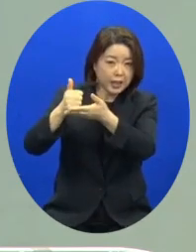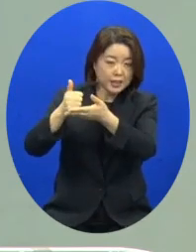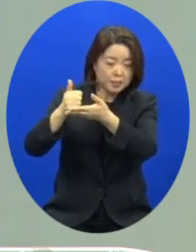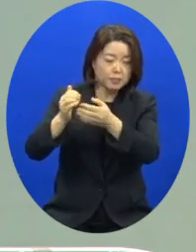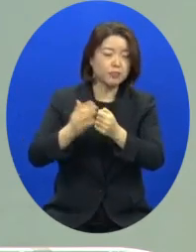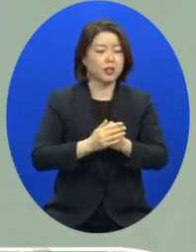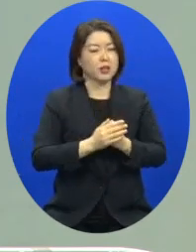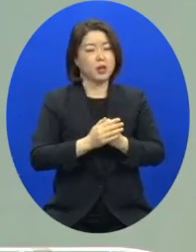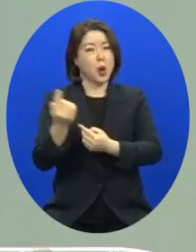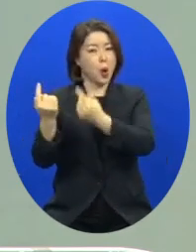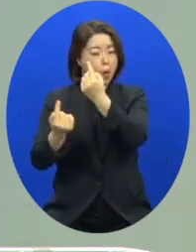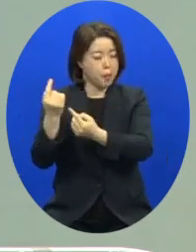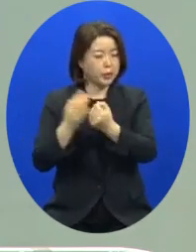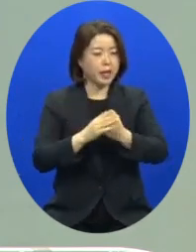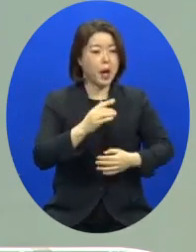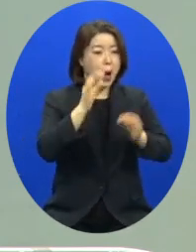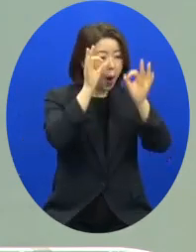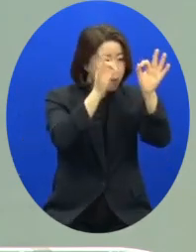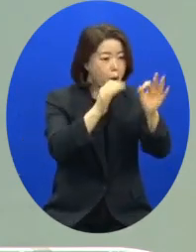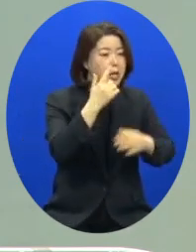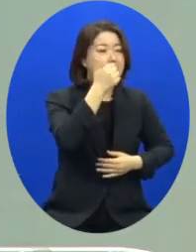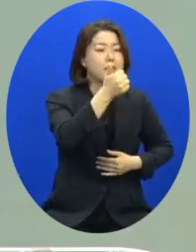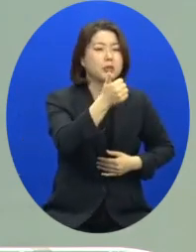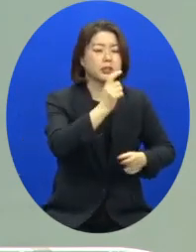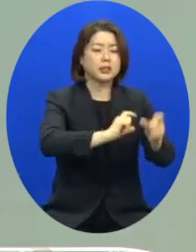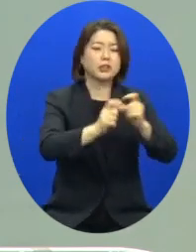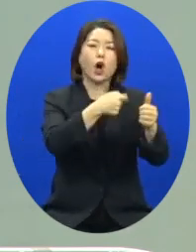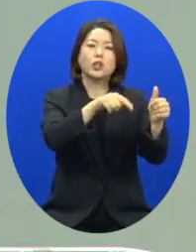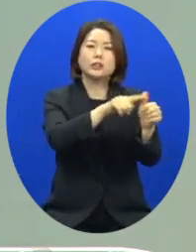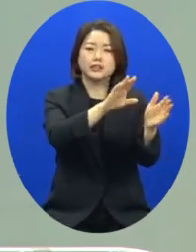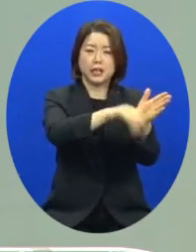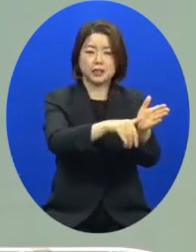저희 아버님 목사님이 더 의지가 되었었습니다.